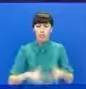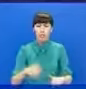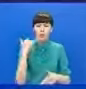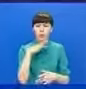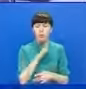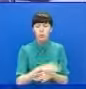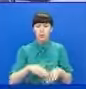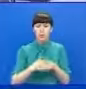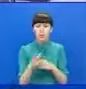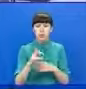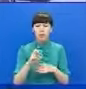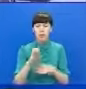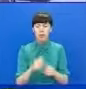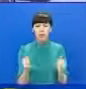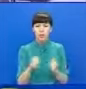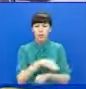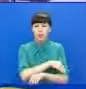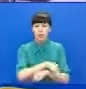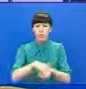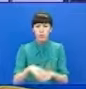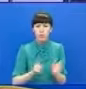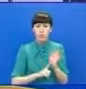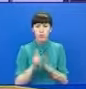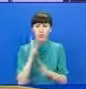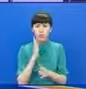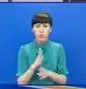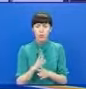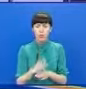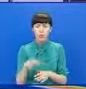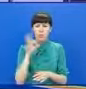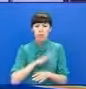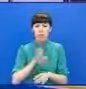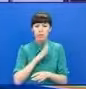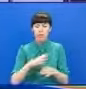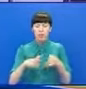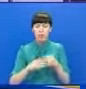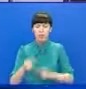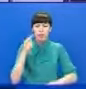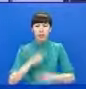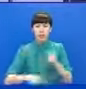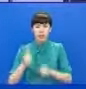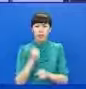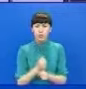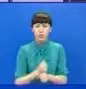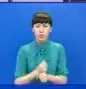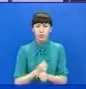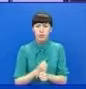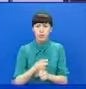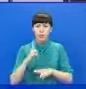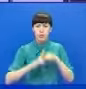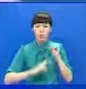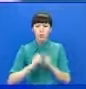ауылда жаңа аудандар мен көшелер пайда болуда. Игерілмеген жерлерді қайтару мәселесін жаңа жұмыс жасай отырып, осы